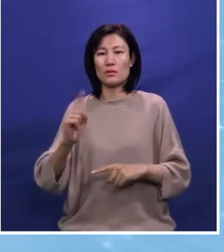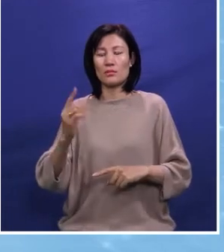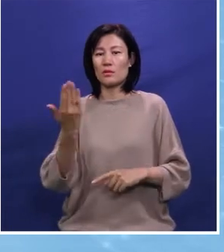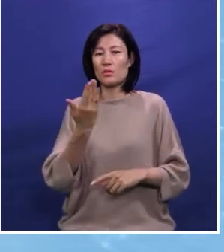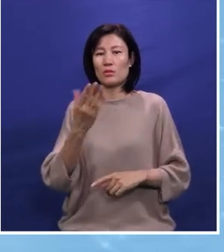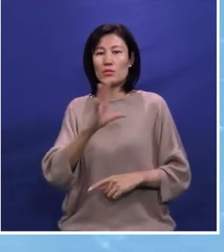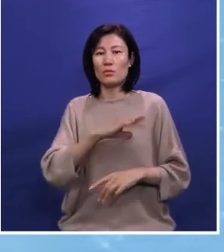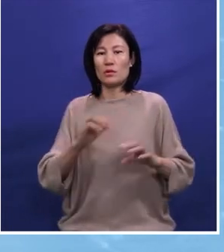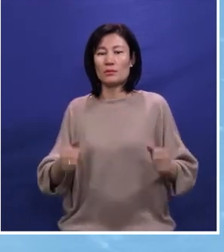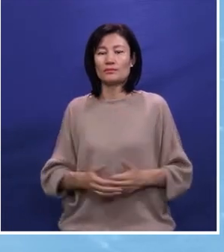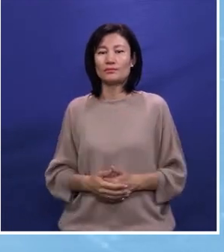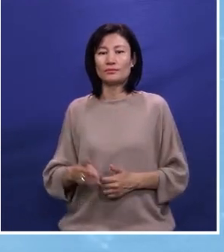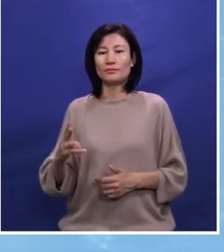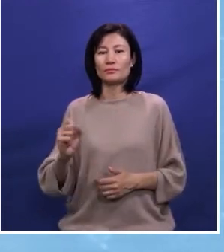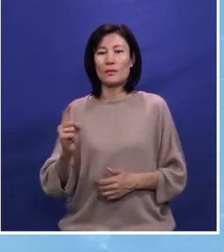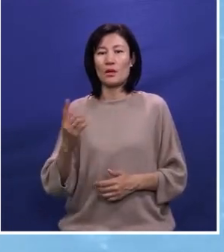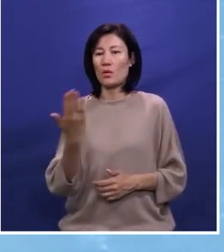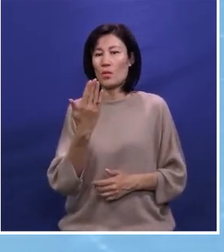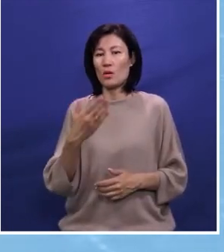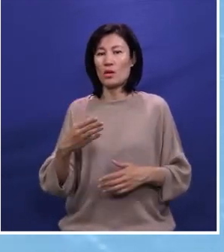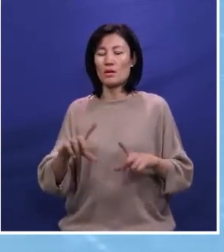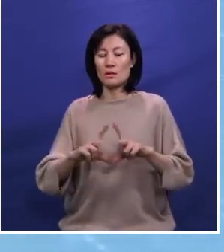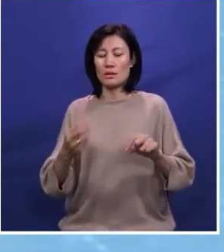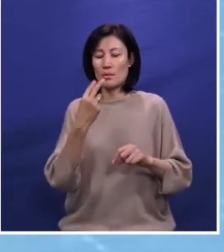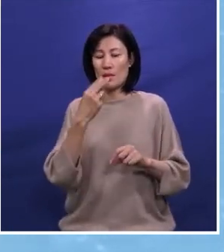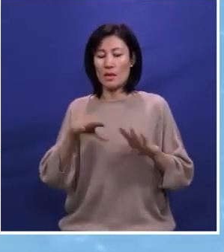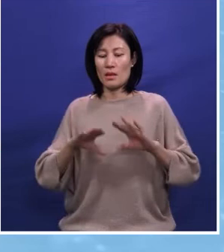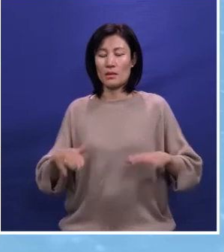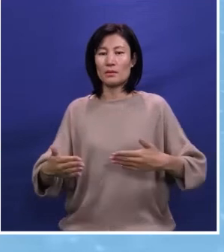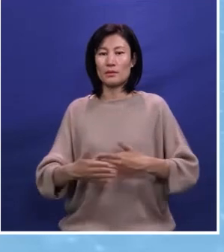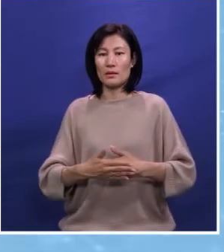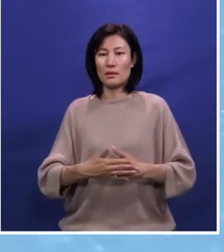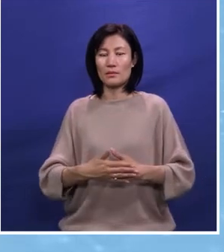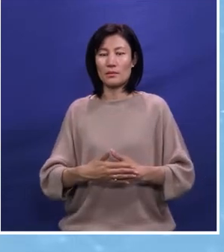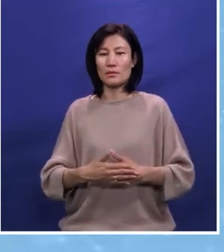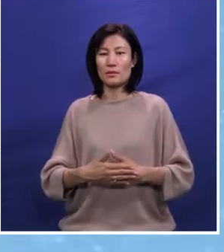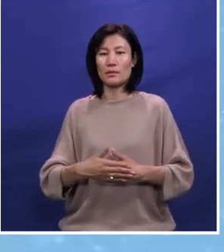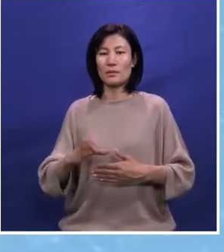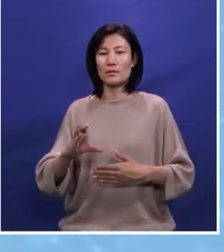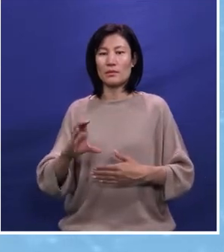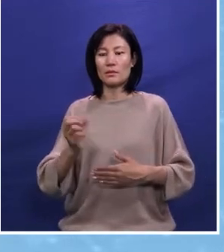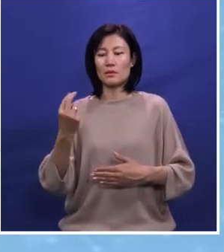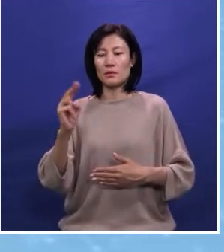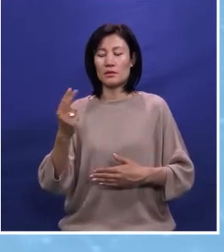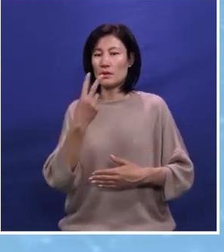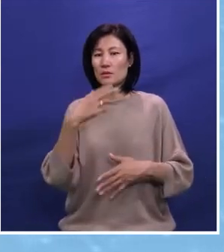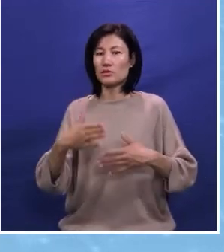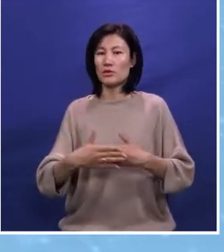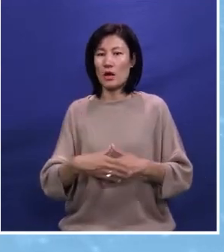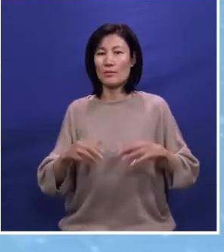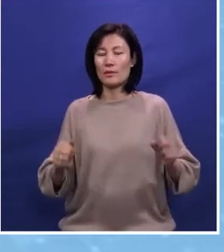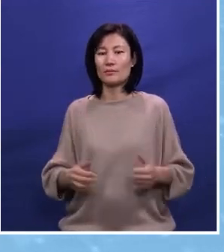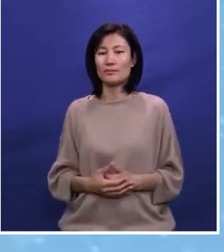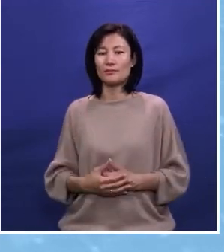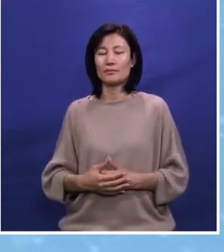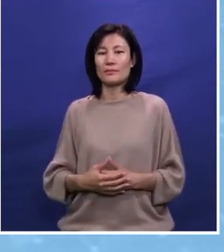өлген қарағандар. Намаздар оқылмай жатыр, сәйкестен жақын, заңға сәйкес тұрғаннан кейін ашылпасы керек, сабыр қылсақ. Сәйкестің тәңірі рахман